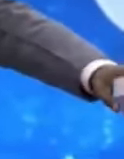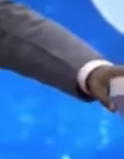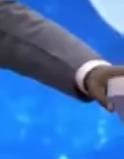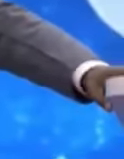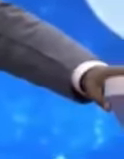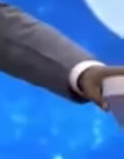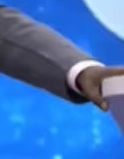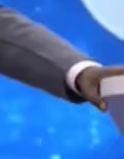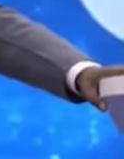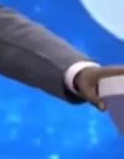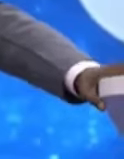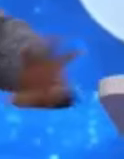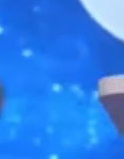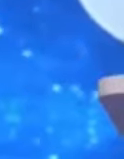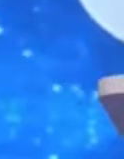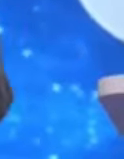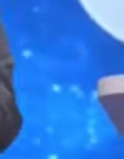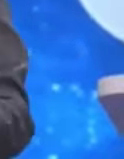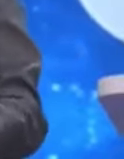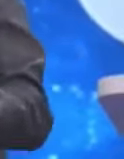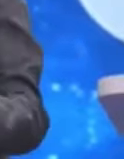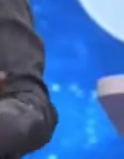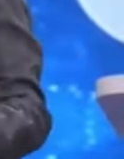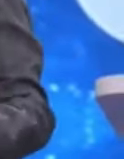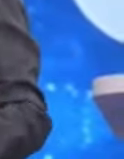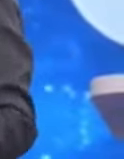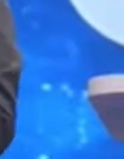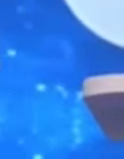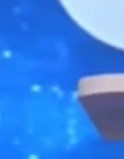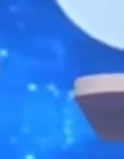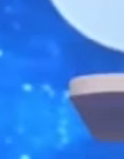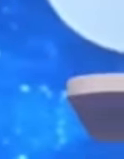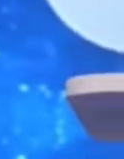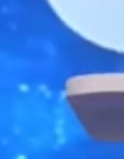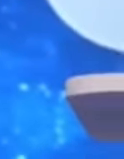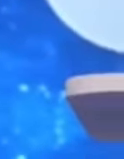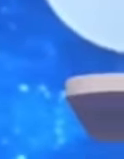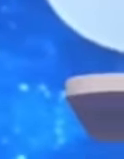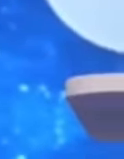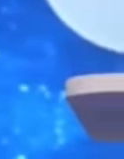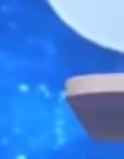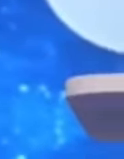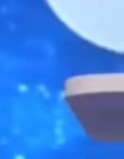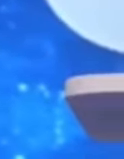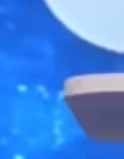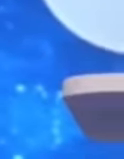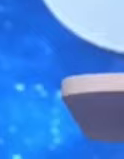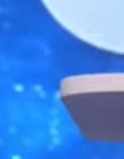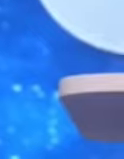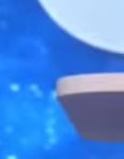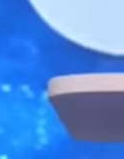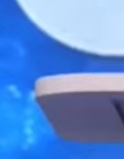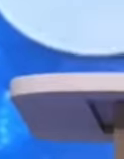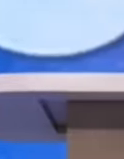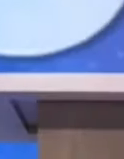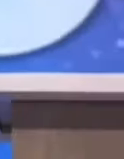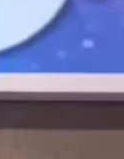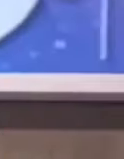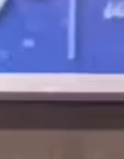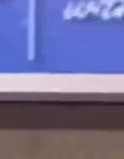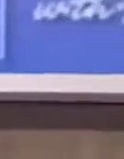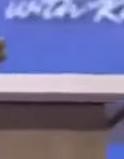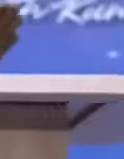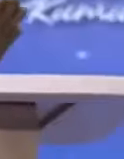s'il sont toujours en colère s'ils sont toujours méchants ils ne verront pas la grâce de Dieu la grâce de Dieu